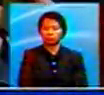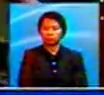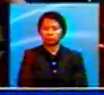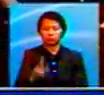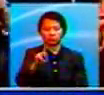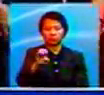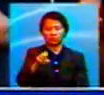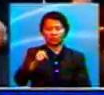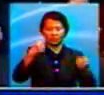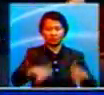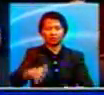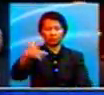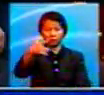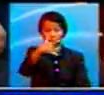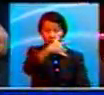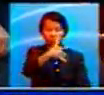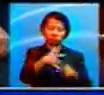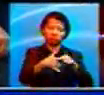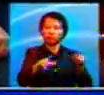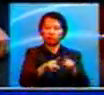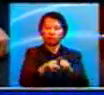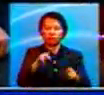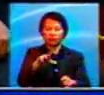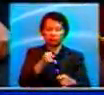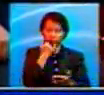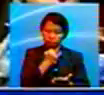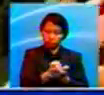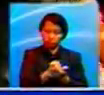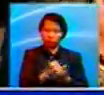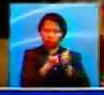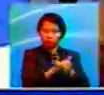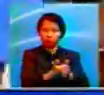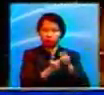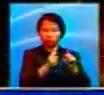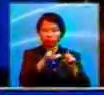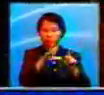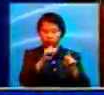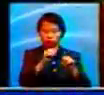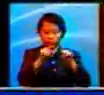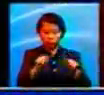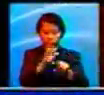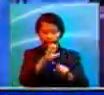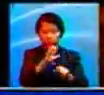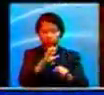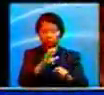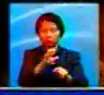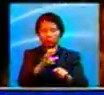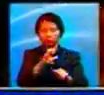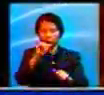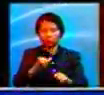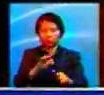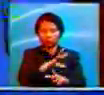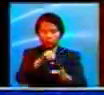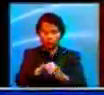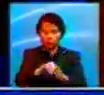speculate. Kes kehilangan MH370 diklasifikasikan sebagai kes jenayah mengikut Seksyen 130(C) Kanun Keseksaan yang